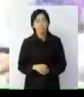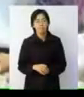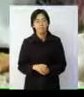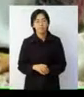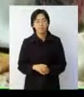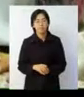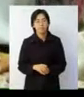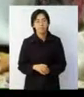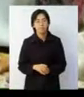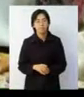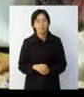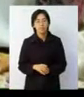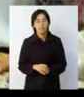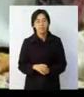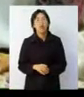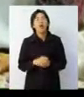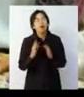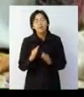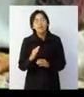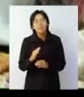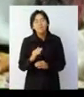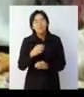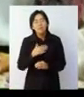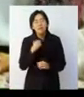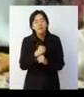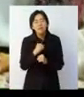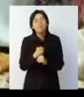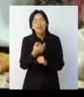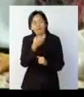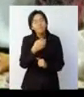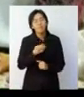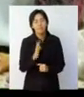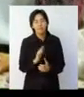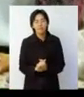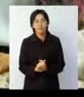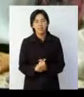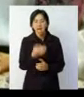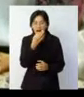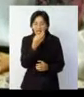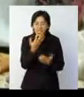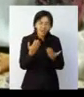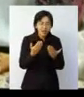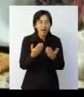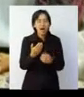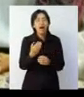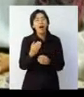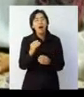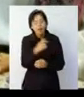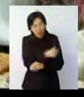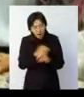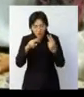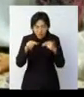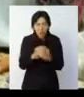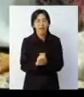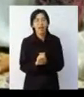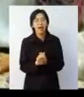ถามว่าใครอยากทำคนไทยเองก็ไม่ได้อยากทำอาชีพนี้พี่ก็บอกอย่างที่ประชุมตรงๆนะคะไม่ว่าอาชีพแม่บ้านอาชีพรอ